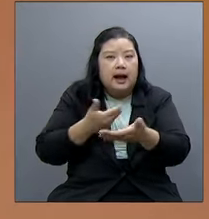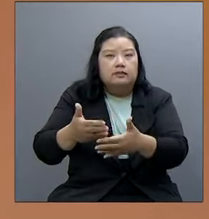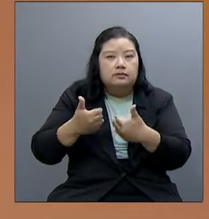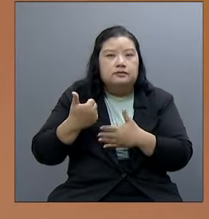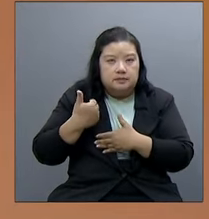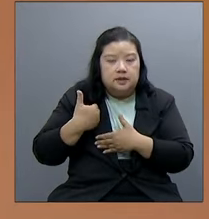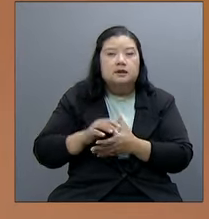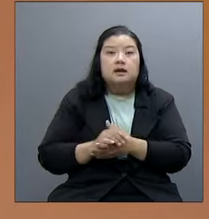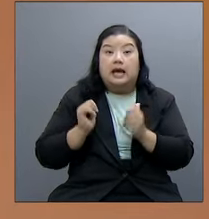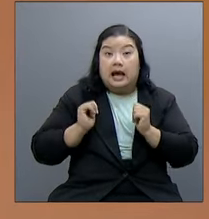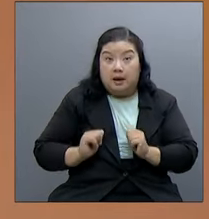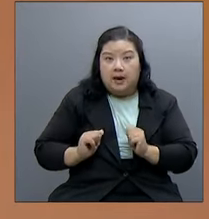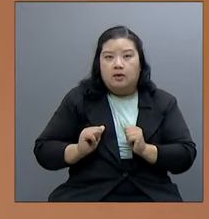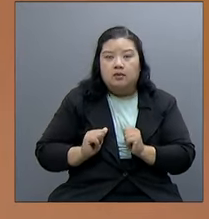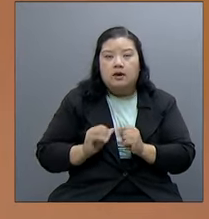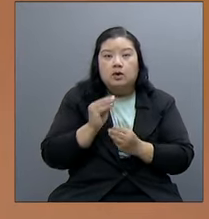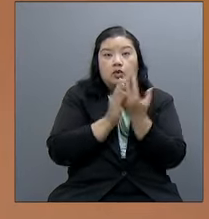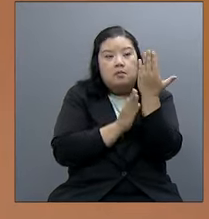เป๋าที่ทำจากเปลือกไม้ค่